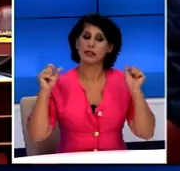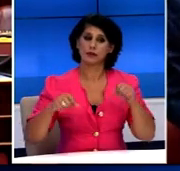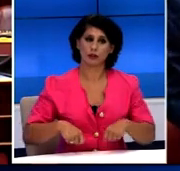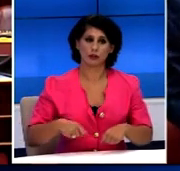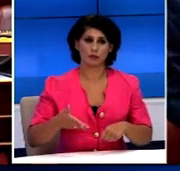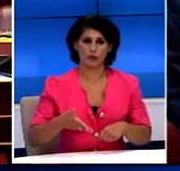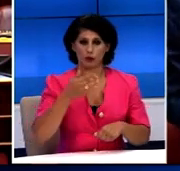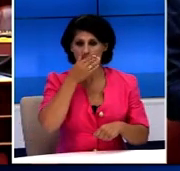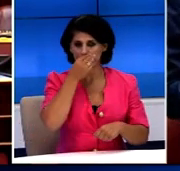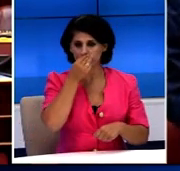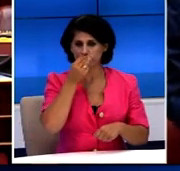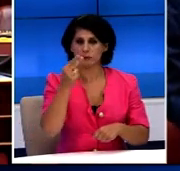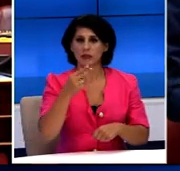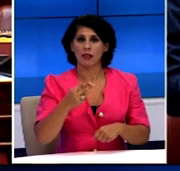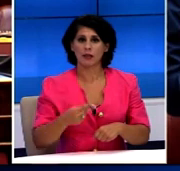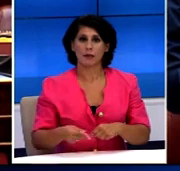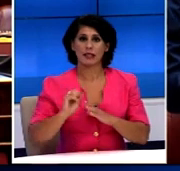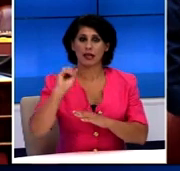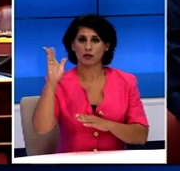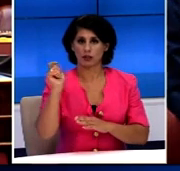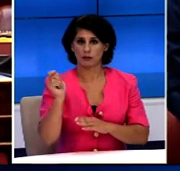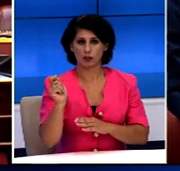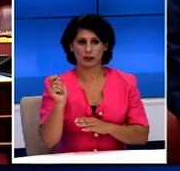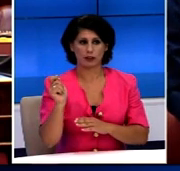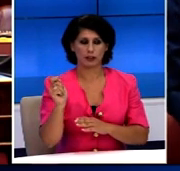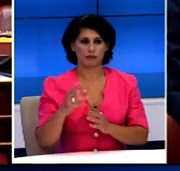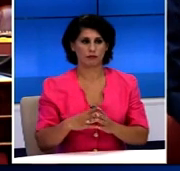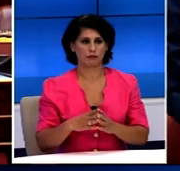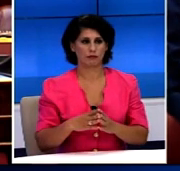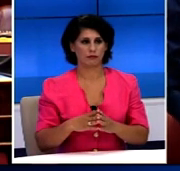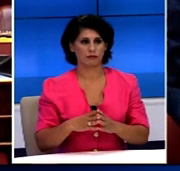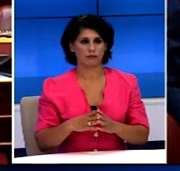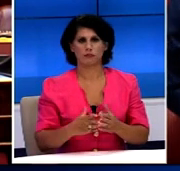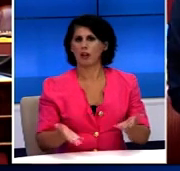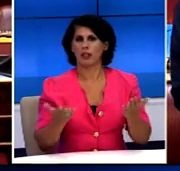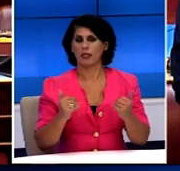εδώ. Στα ζητήματα της εξωτερικής πολιτικής